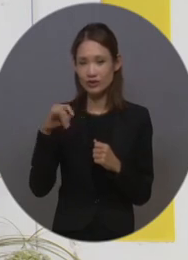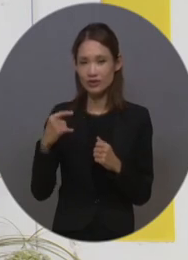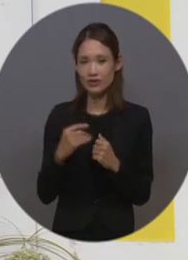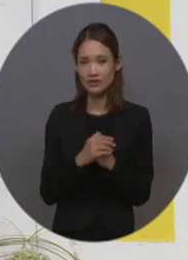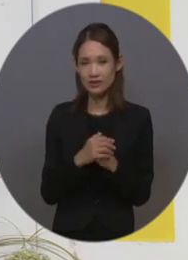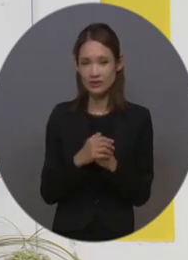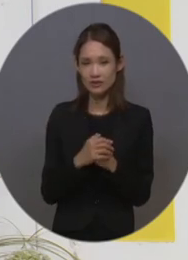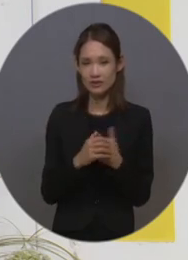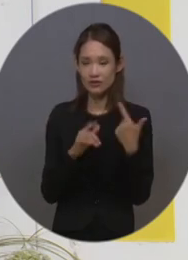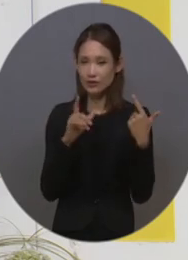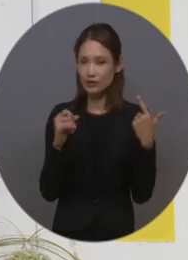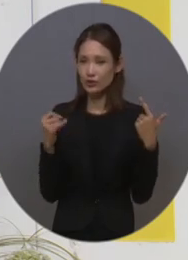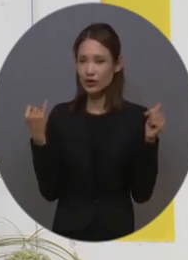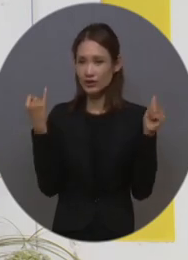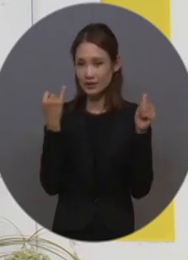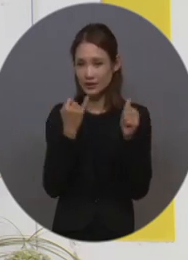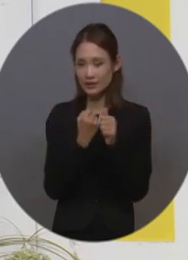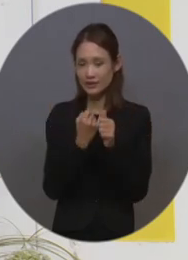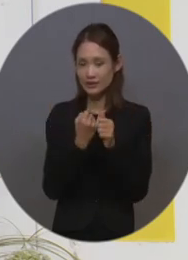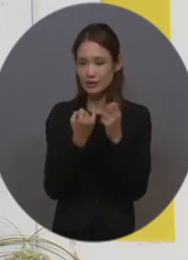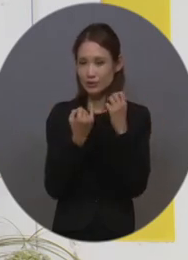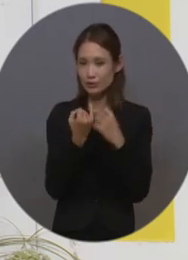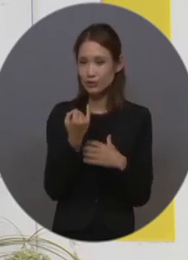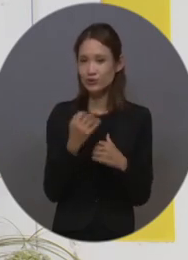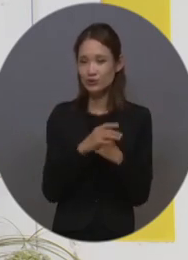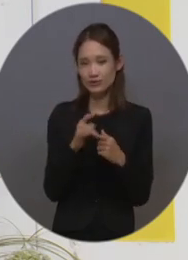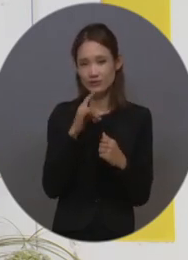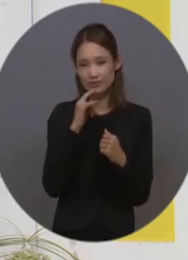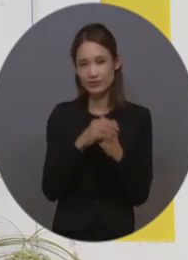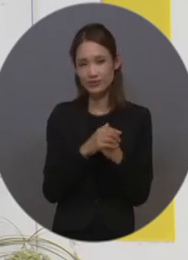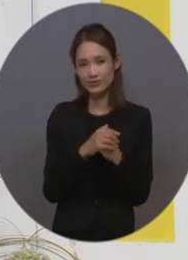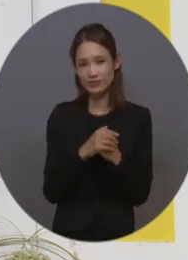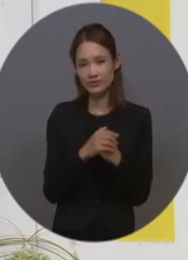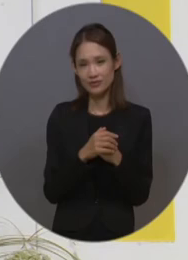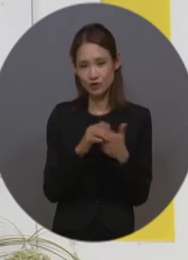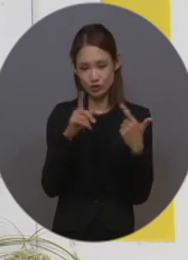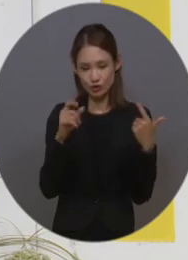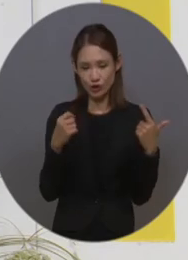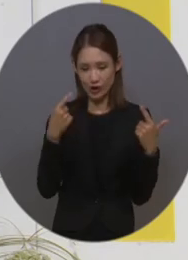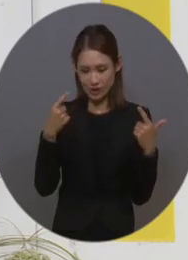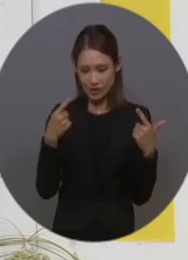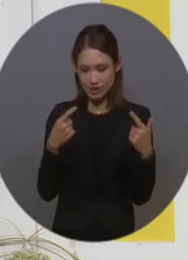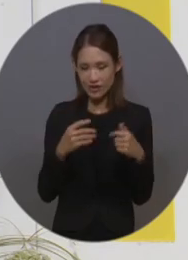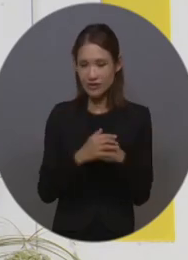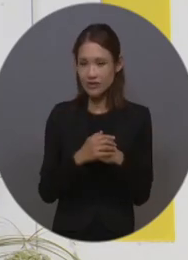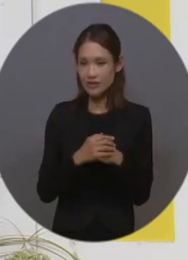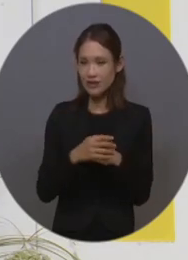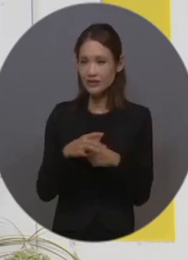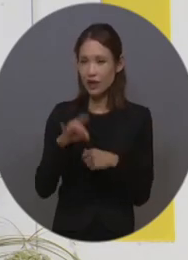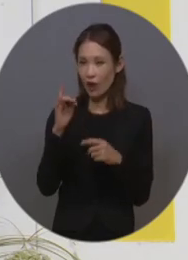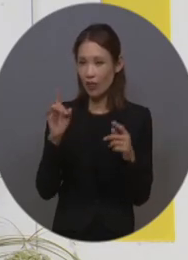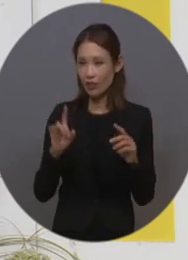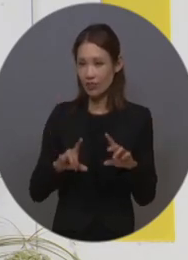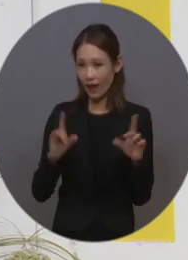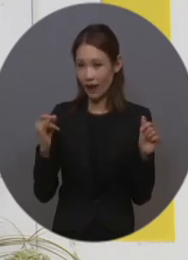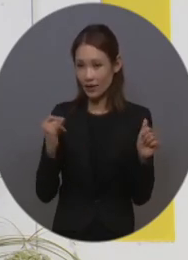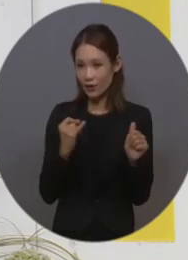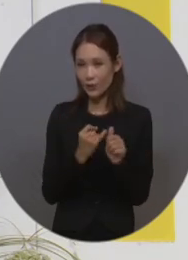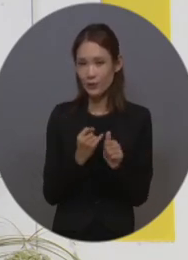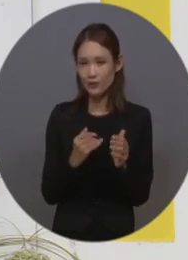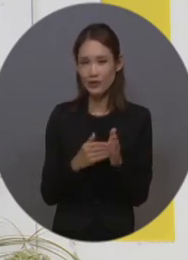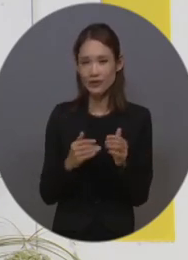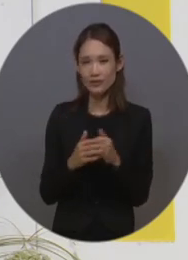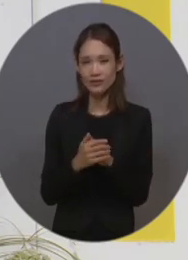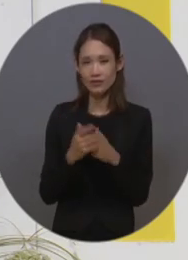June Bride. 6월의 신부. 네. 그러네요. 그 6월 1일 첫날 결혼을 했는데, 그 가면은 아침에